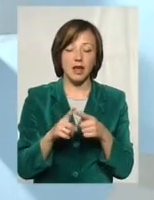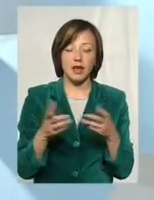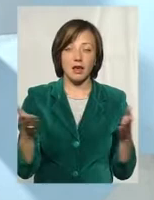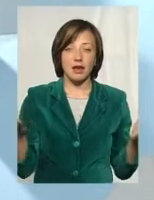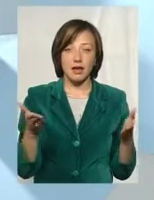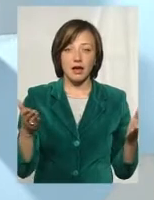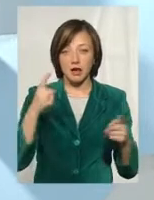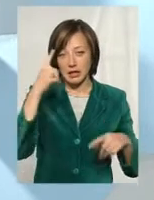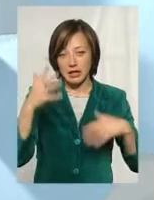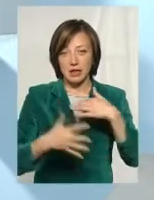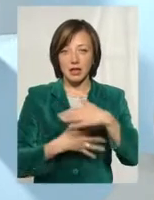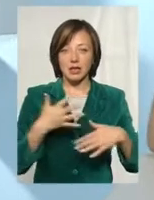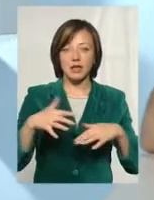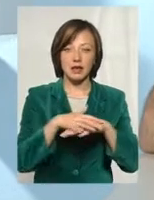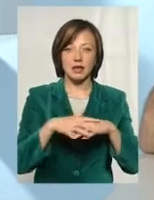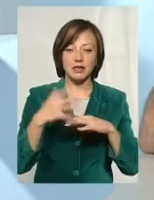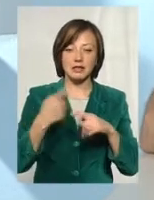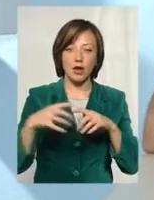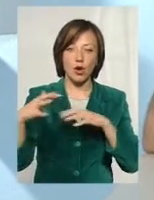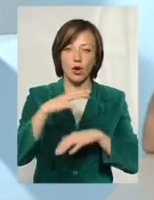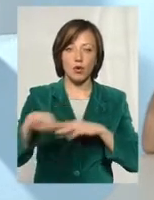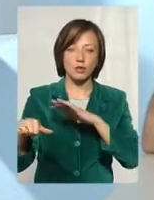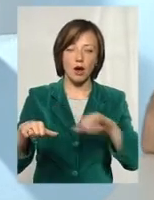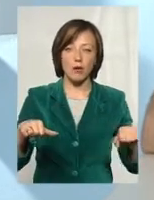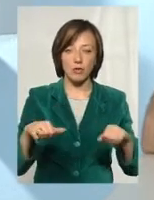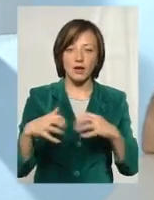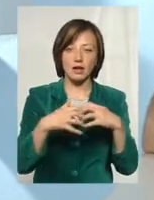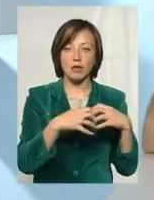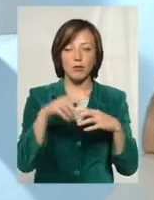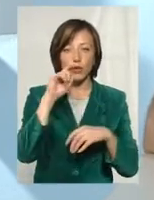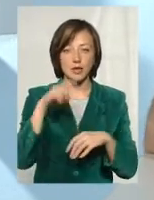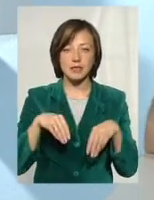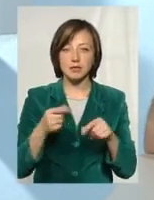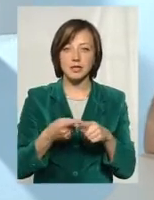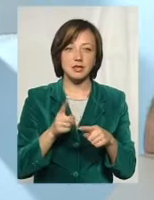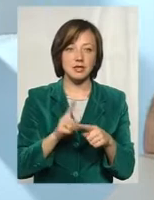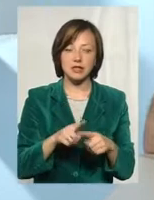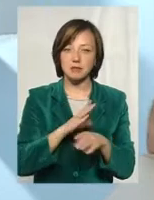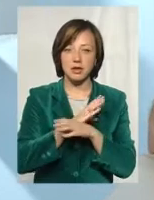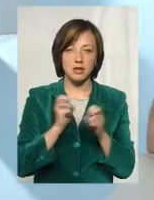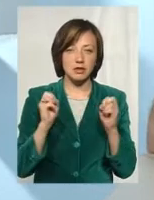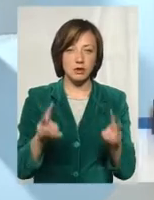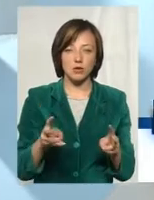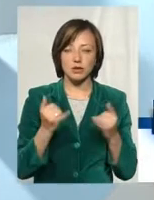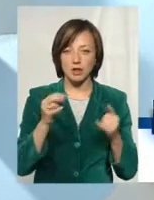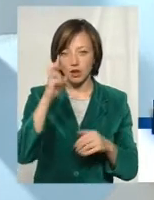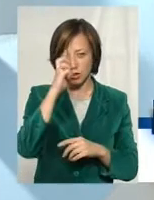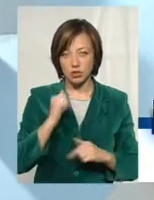це розхапування, дерибан української землі. Це смертельна загроза як для